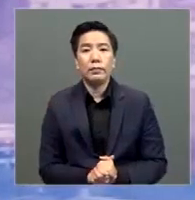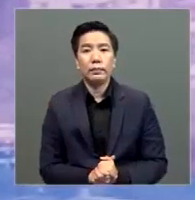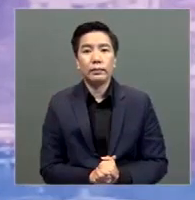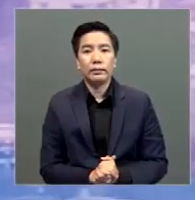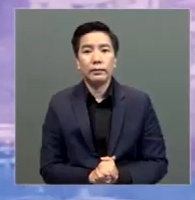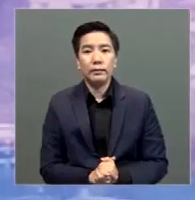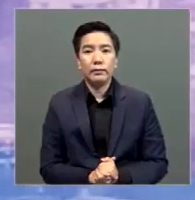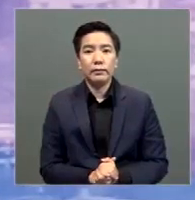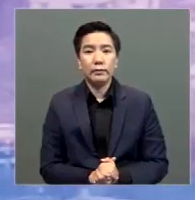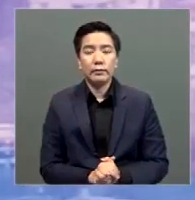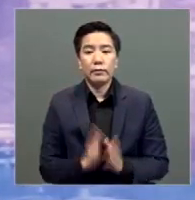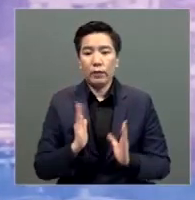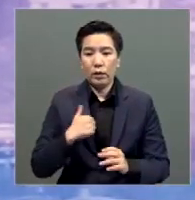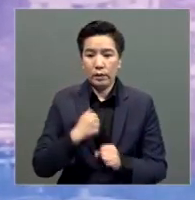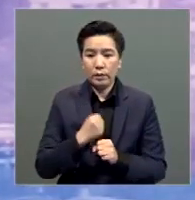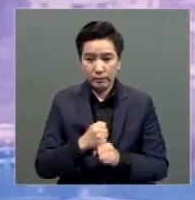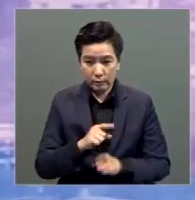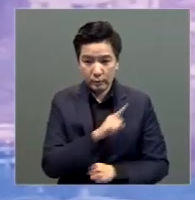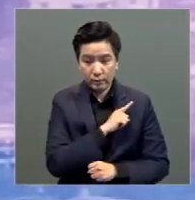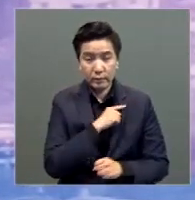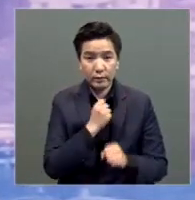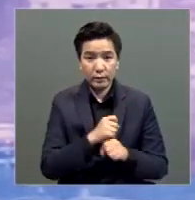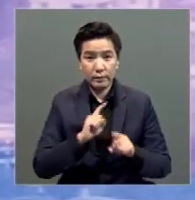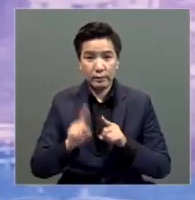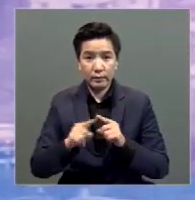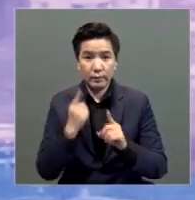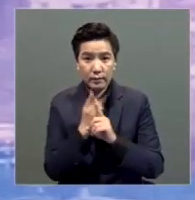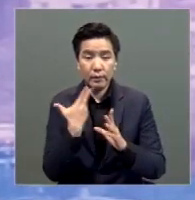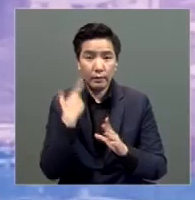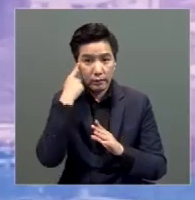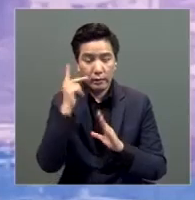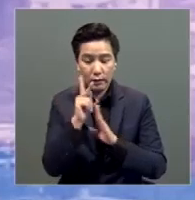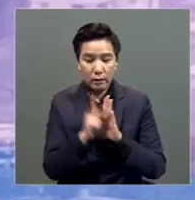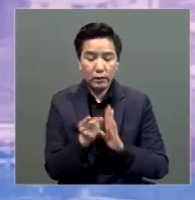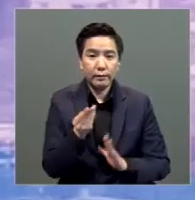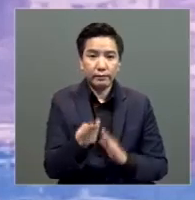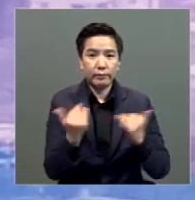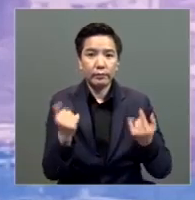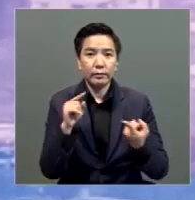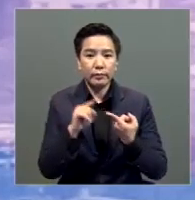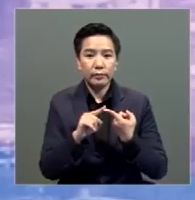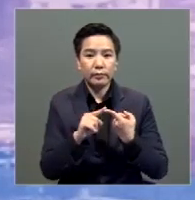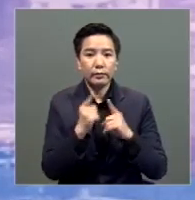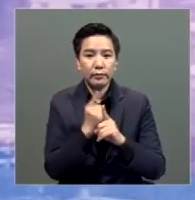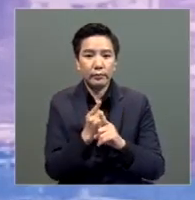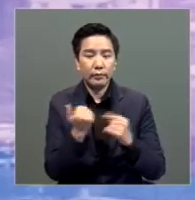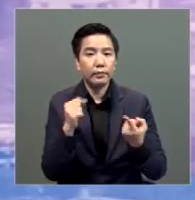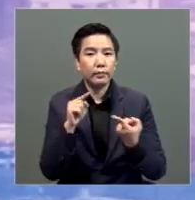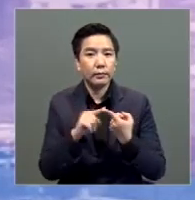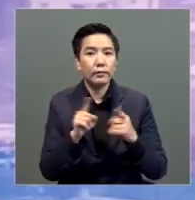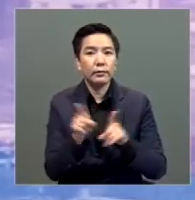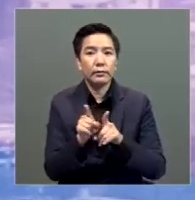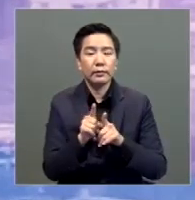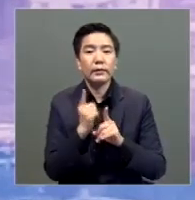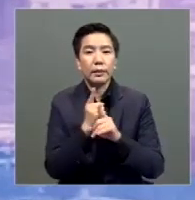ผู้ที่ปฏิบัติหน้าที่อื่นๆตามที่ได้กำหนดเอาไว้ในข้อยกเว้นในข้อกำหนด